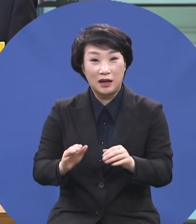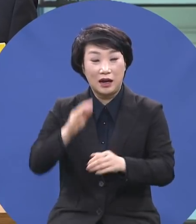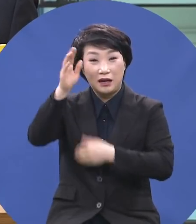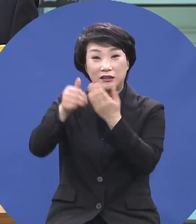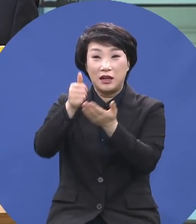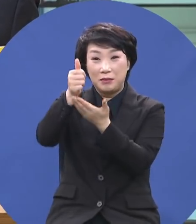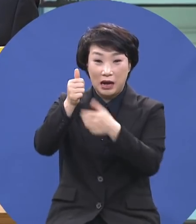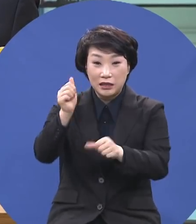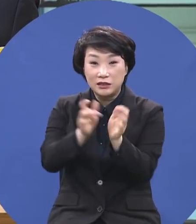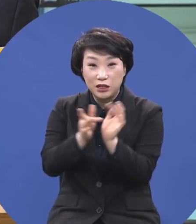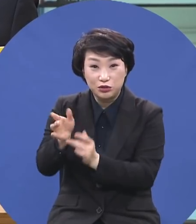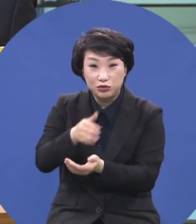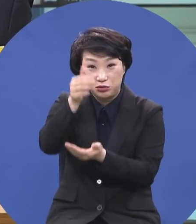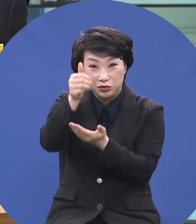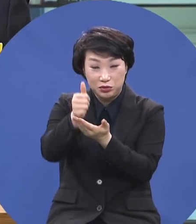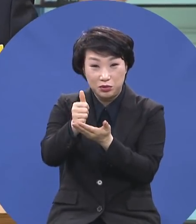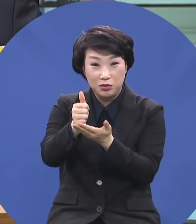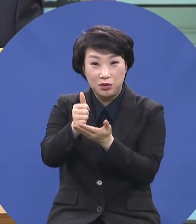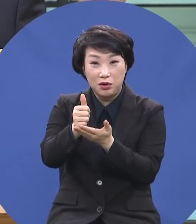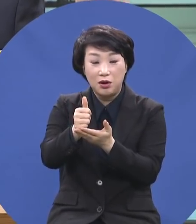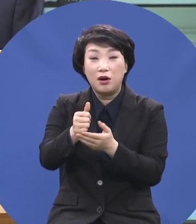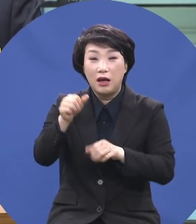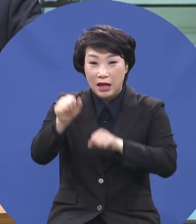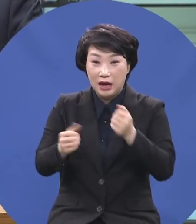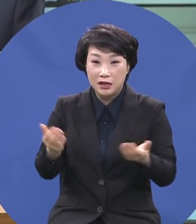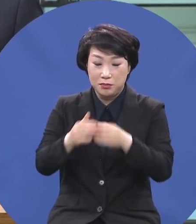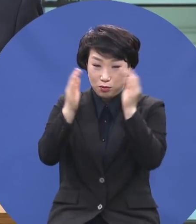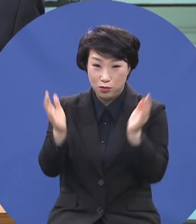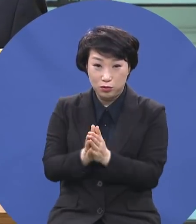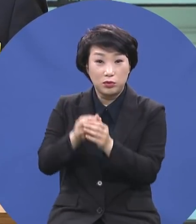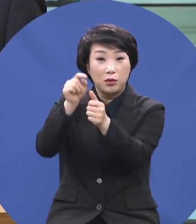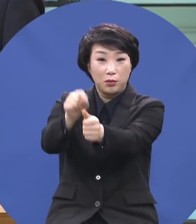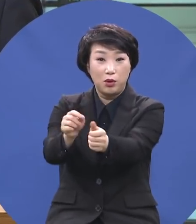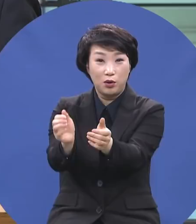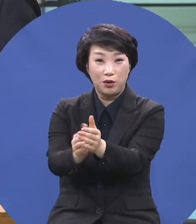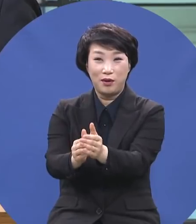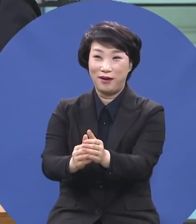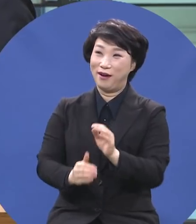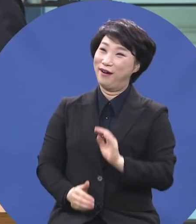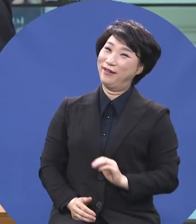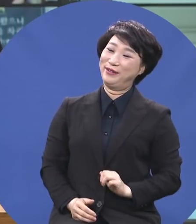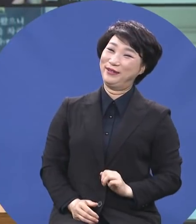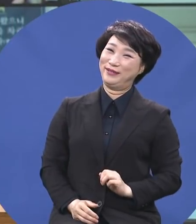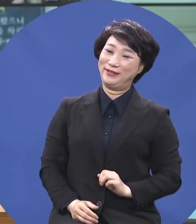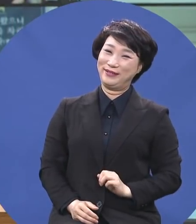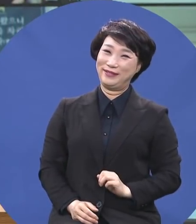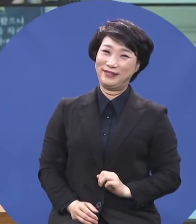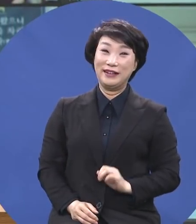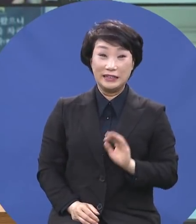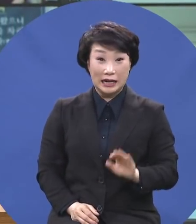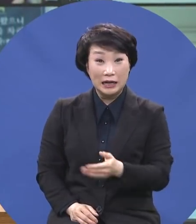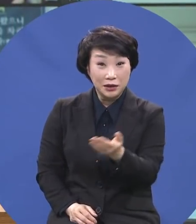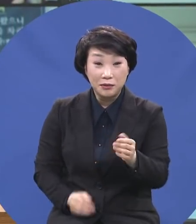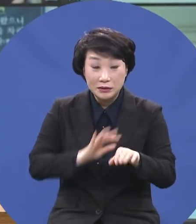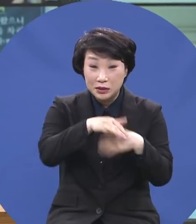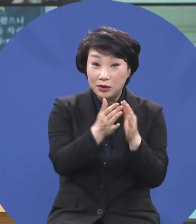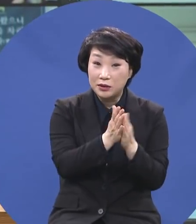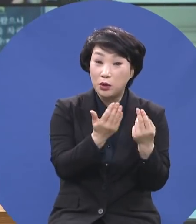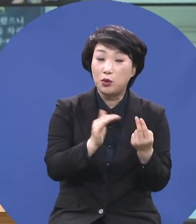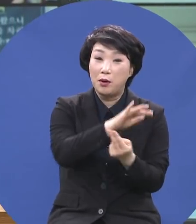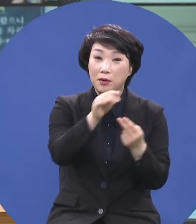하나님이 아들 예수 그리스도에게 행하실 것을 명령했다. 예, 요한복음